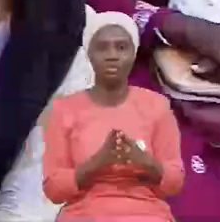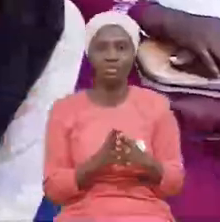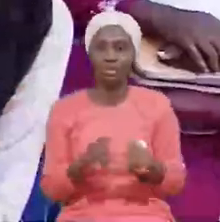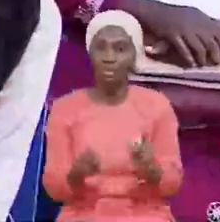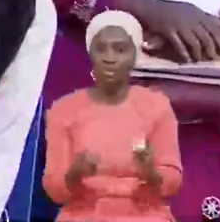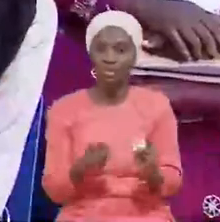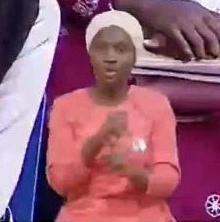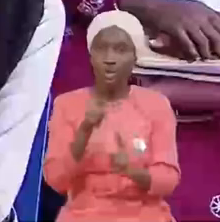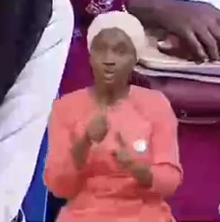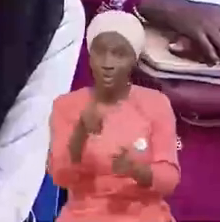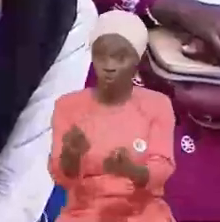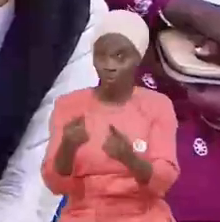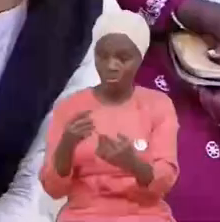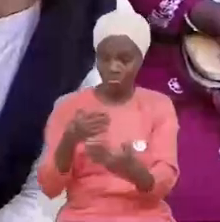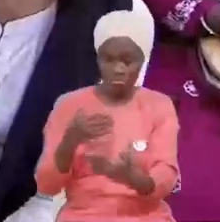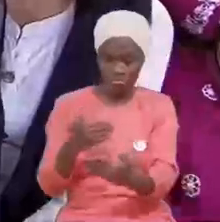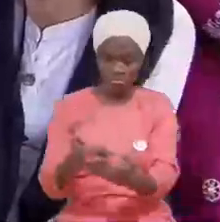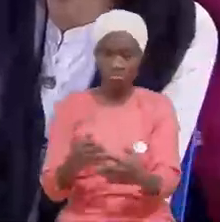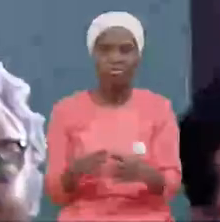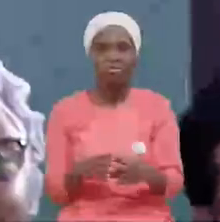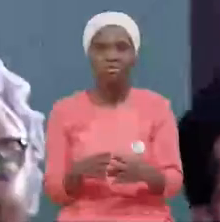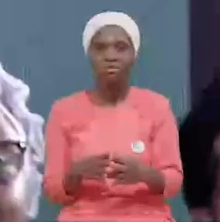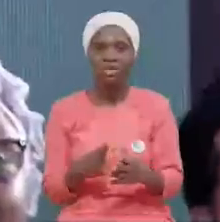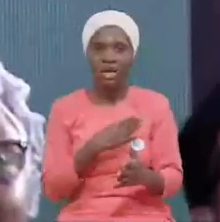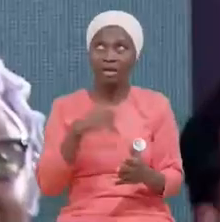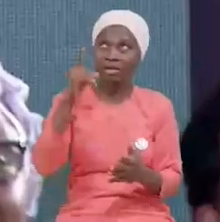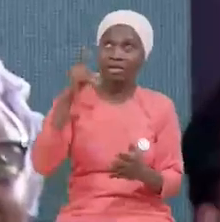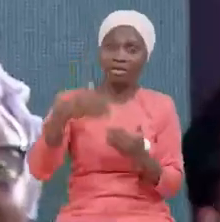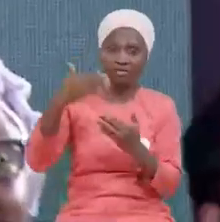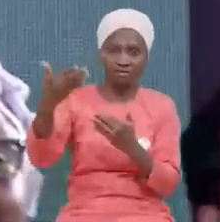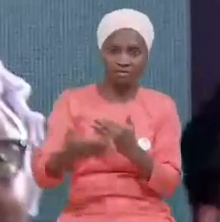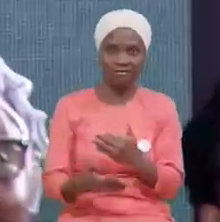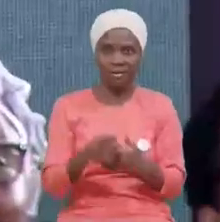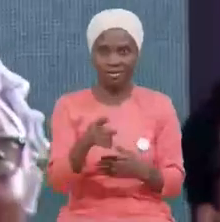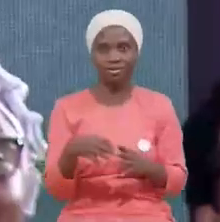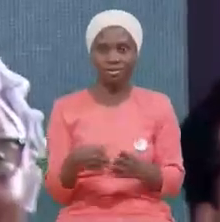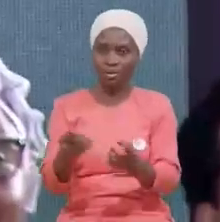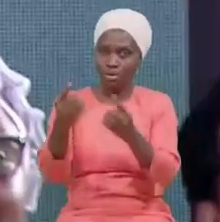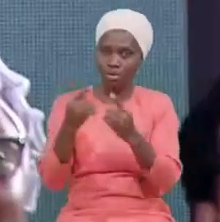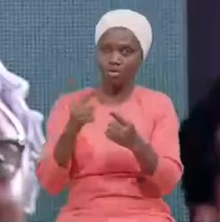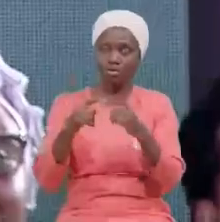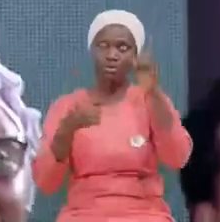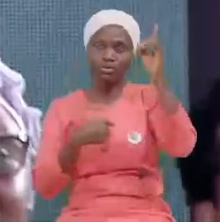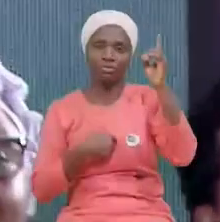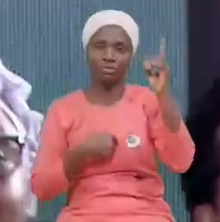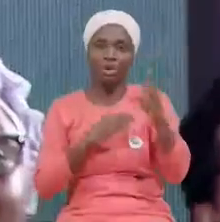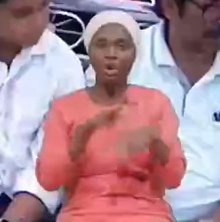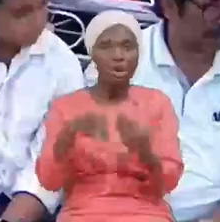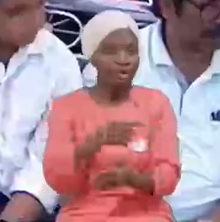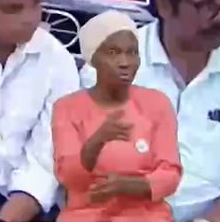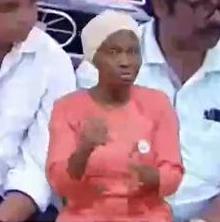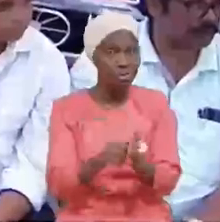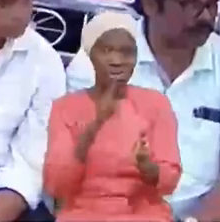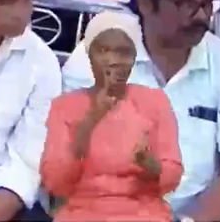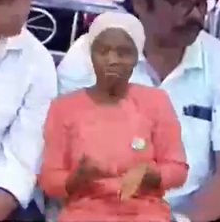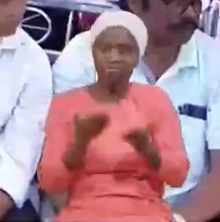Mais quand tu te rapproches et il t'invite, venez à moi, vous tous qui êtes fatigués,